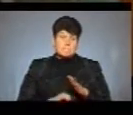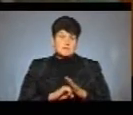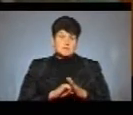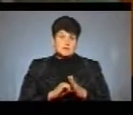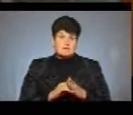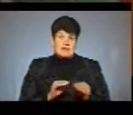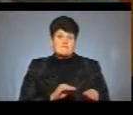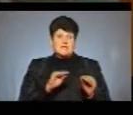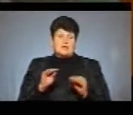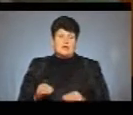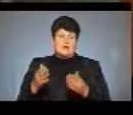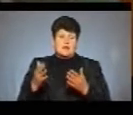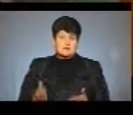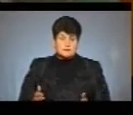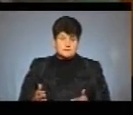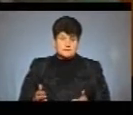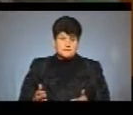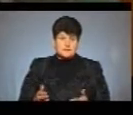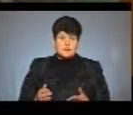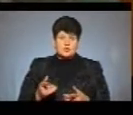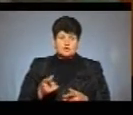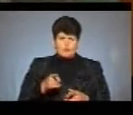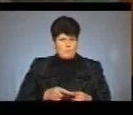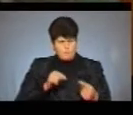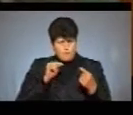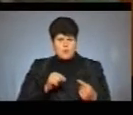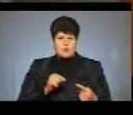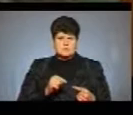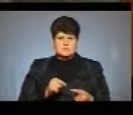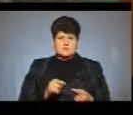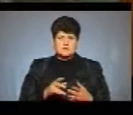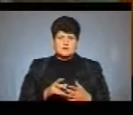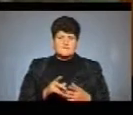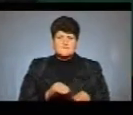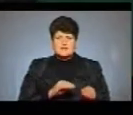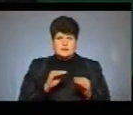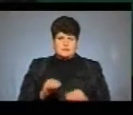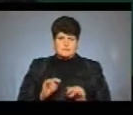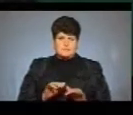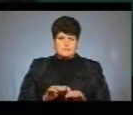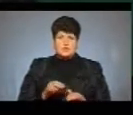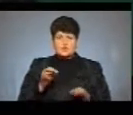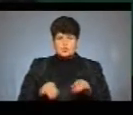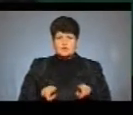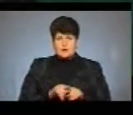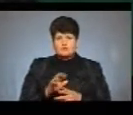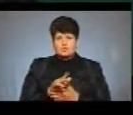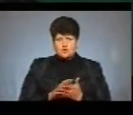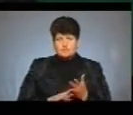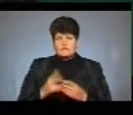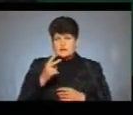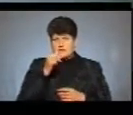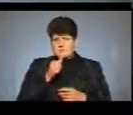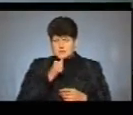відкладення судового розгляду цього кримінального провадження. Тому сторона потерпілого категорично заперечує проти відкладення судового розгляду. Суд також продовжив на